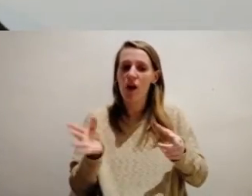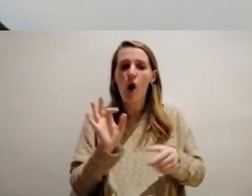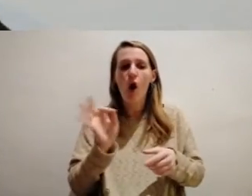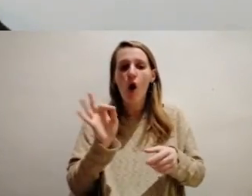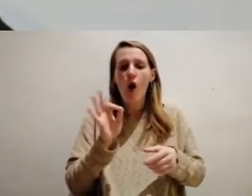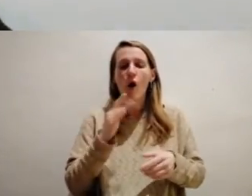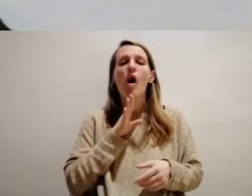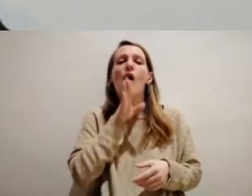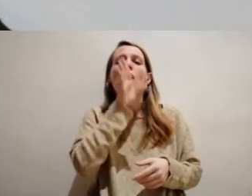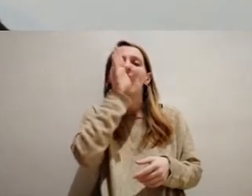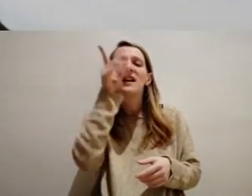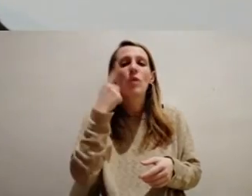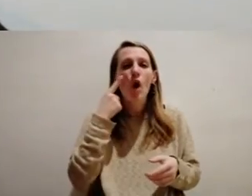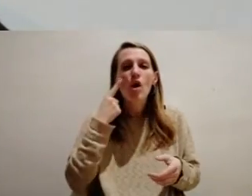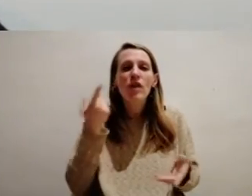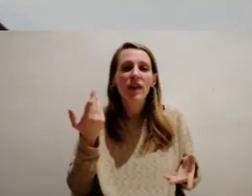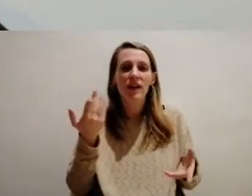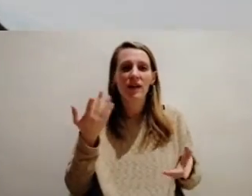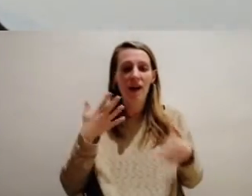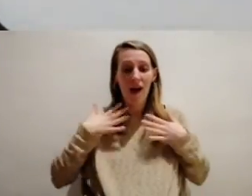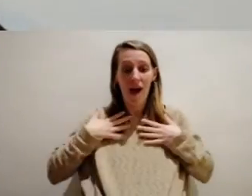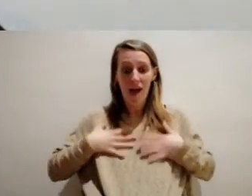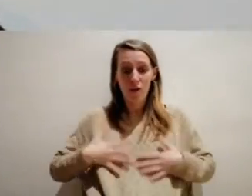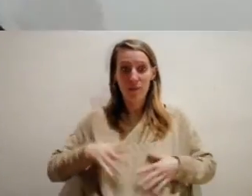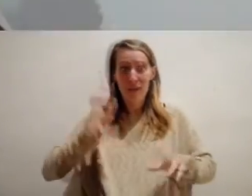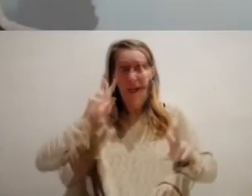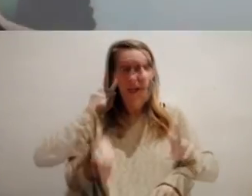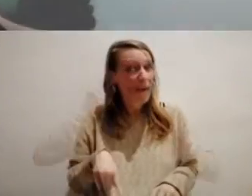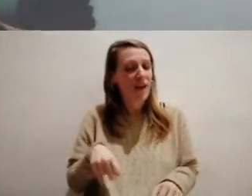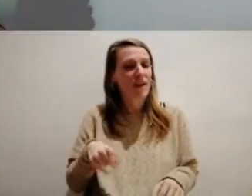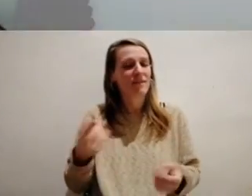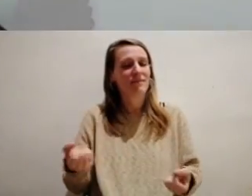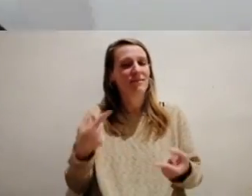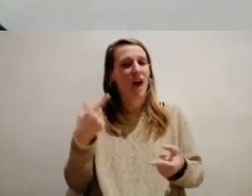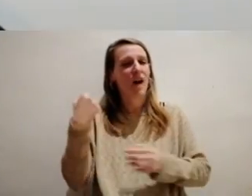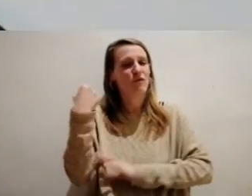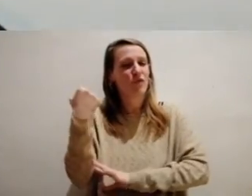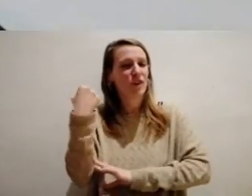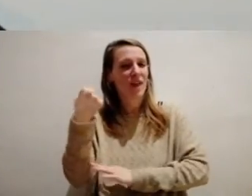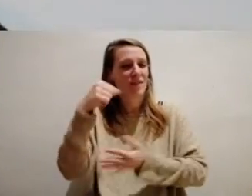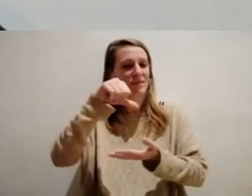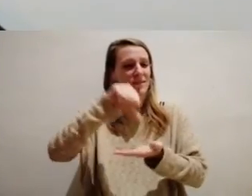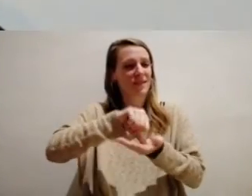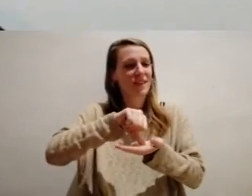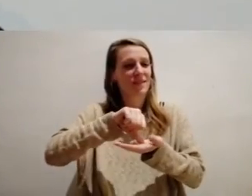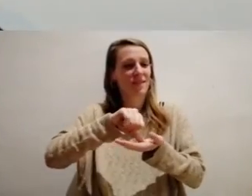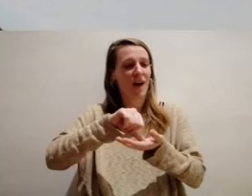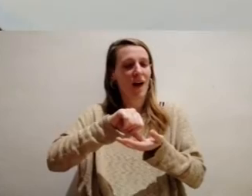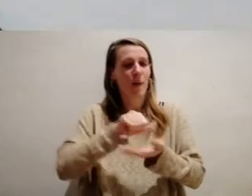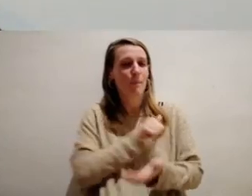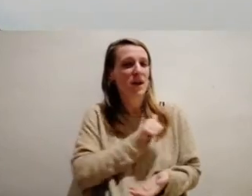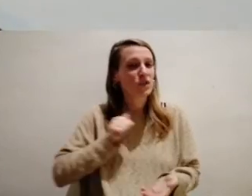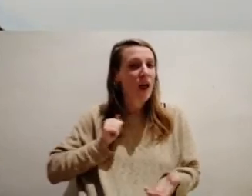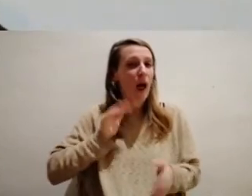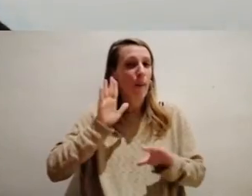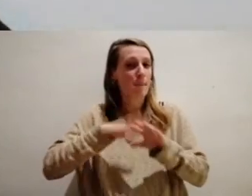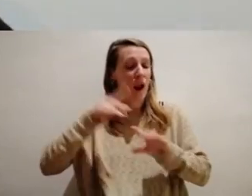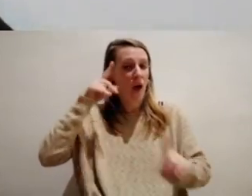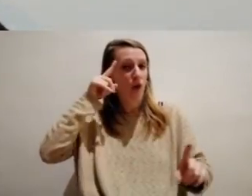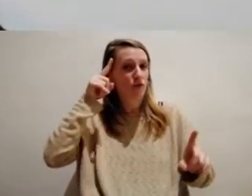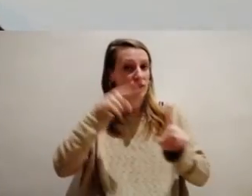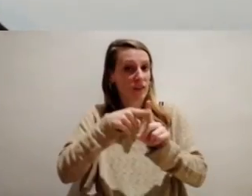sigui, conèixer realment la teva anatomia i apoderar-te d'ella també et dona una fortalesa i un centre personal que et